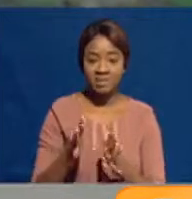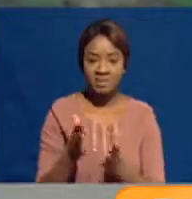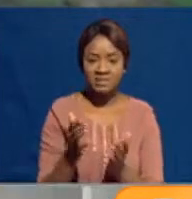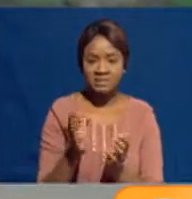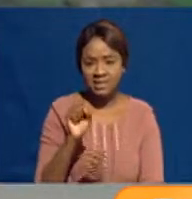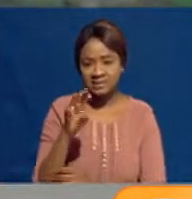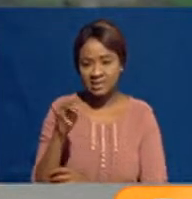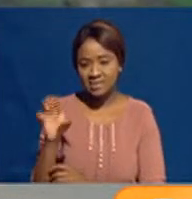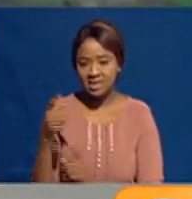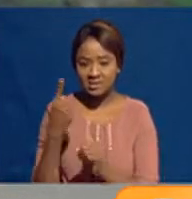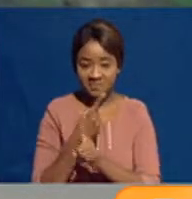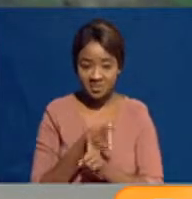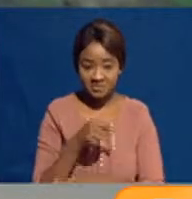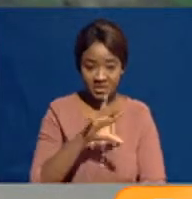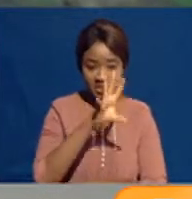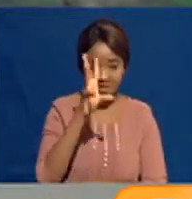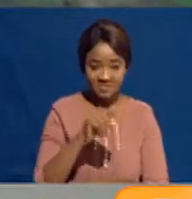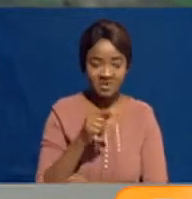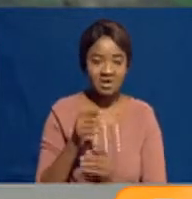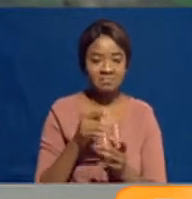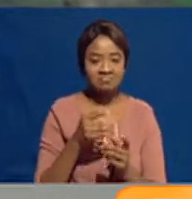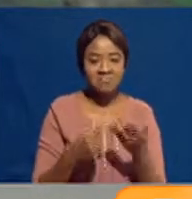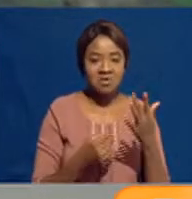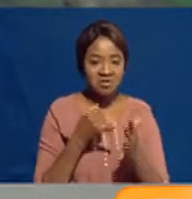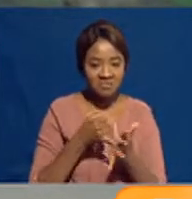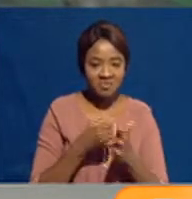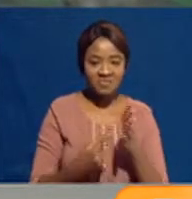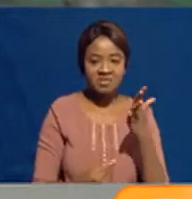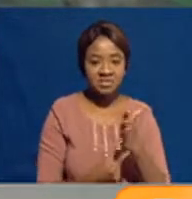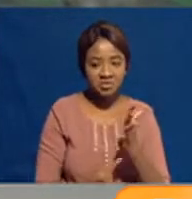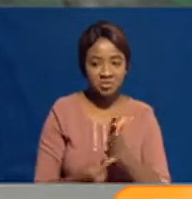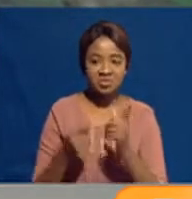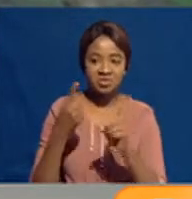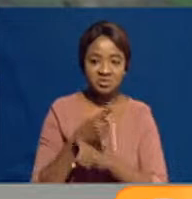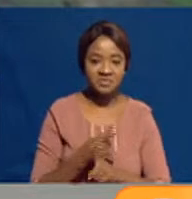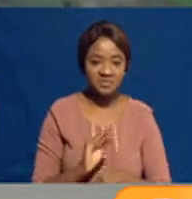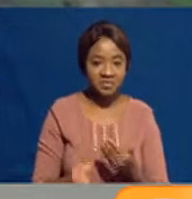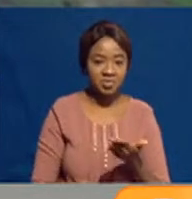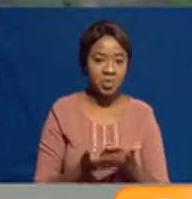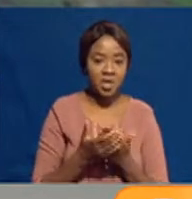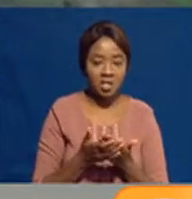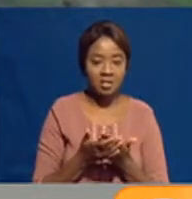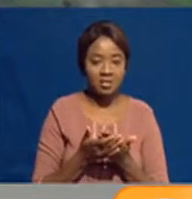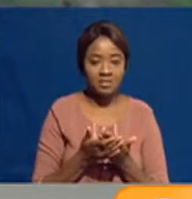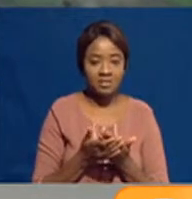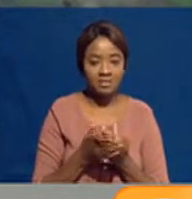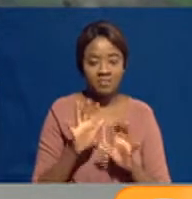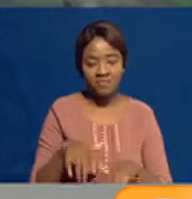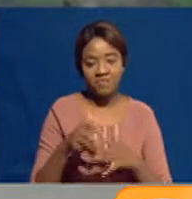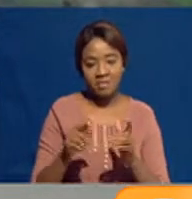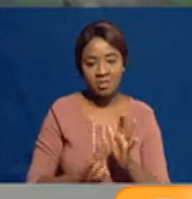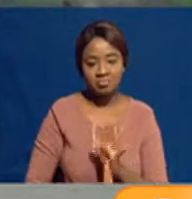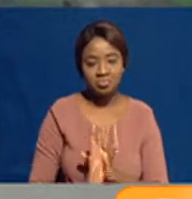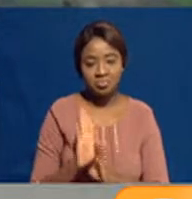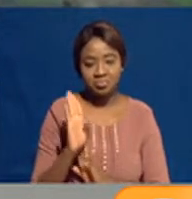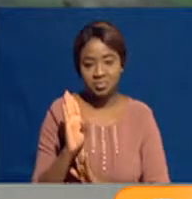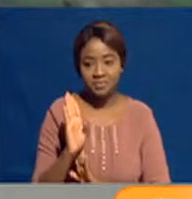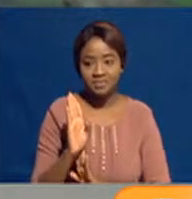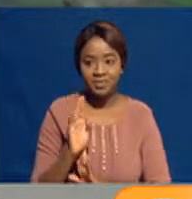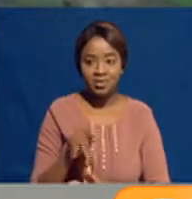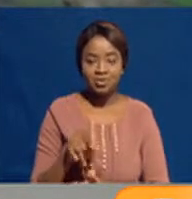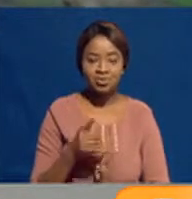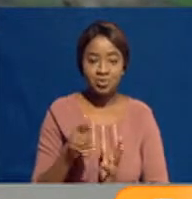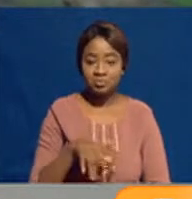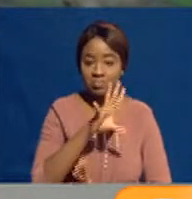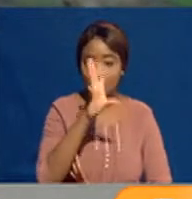Afrika wameanza kujishughulisha na teknolojia za kisasa zinazowawezesha kumudu gharama ya kilimo. Na katika maonyesho ya kilimo ya